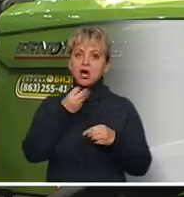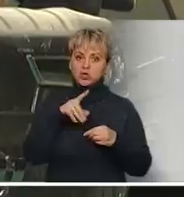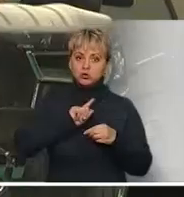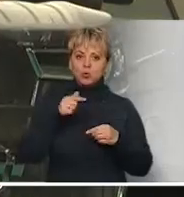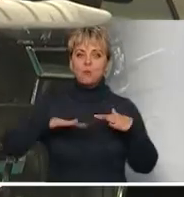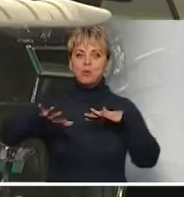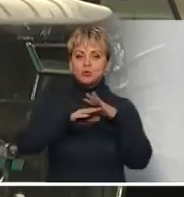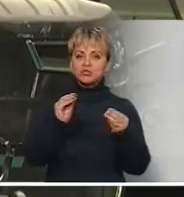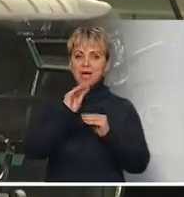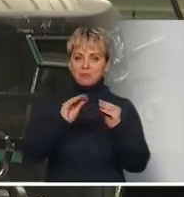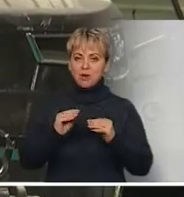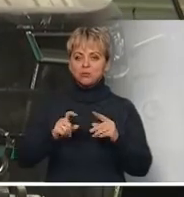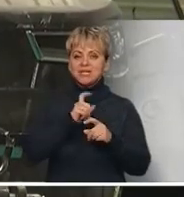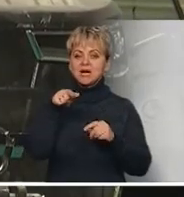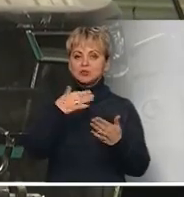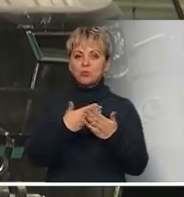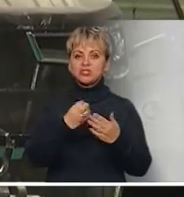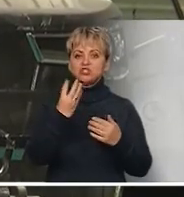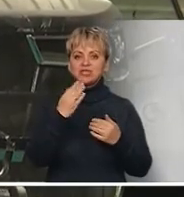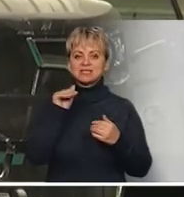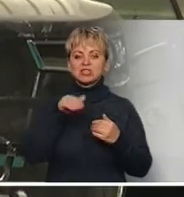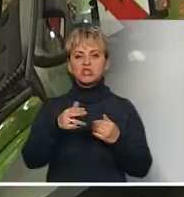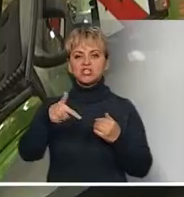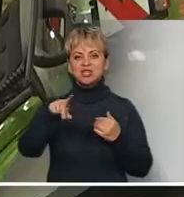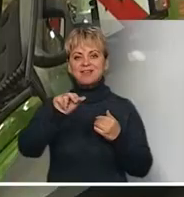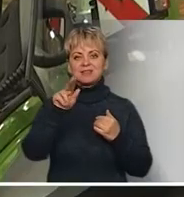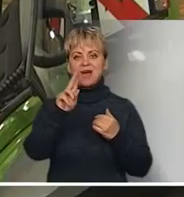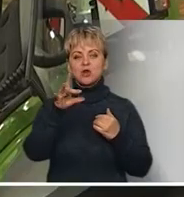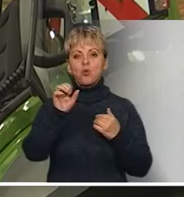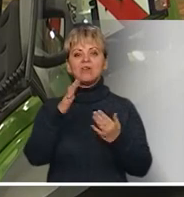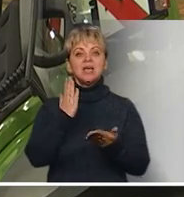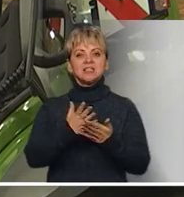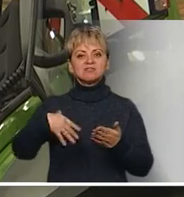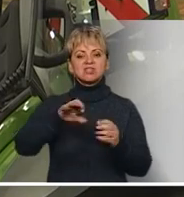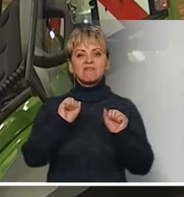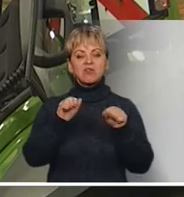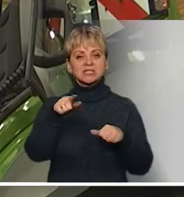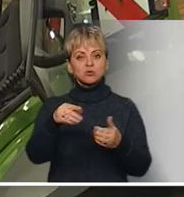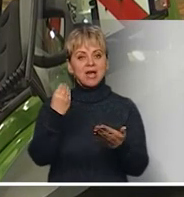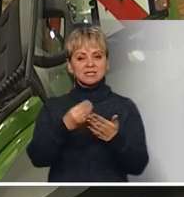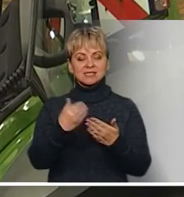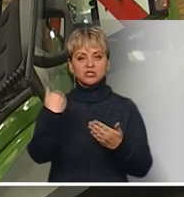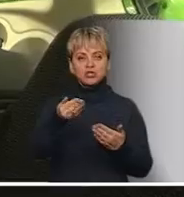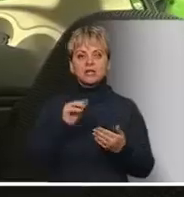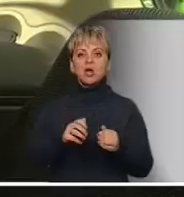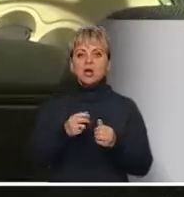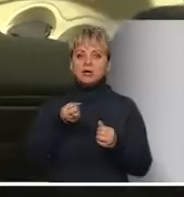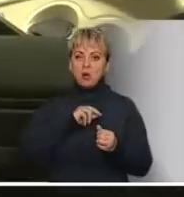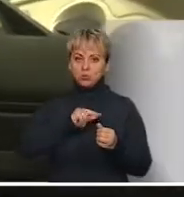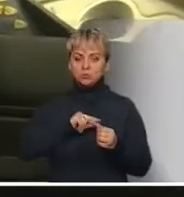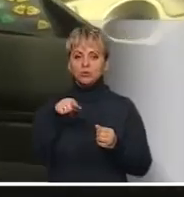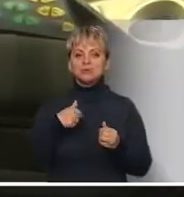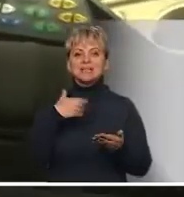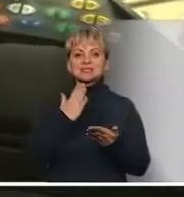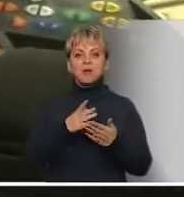одобрением. Когда площадь обработки в хозяйстве почти 14 тысяч гектаров, есть все возможности оценить их